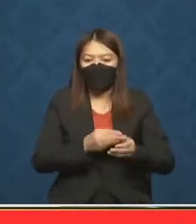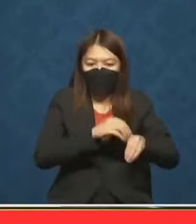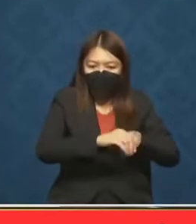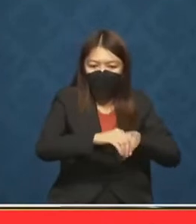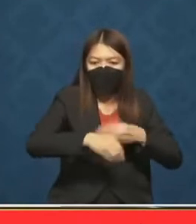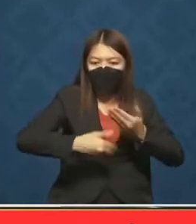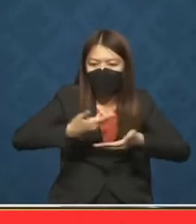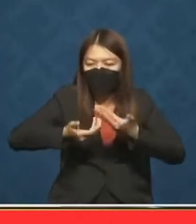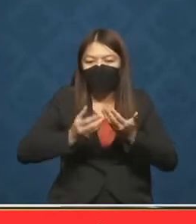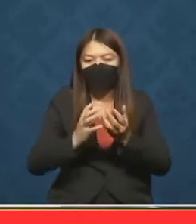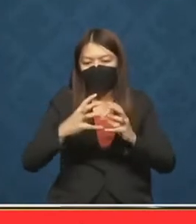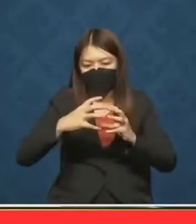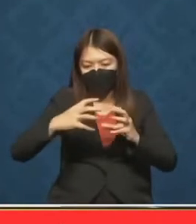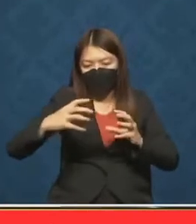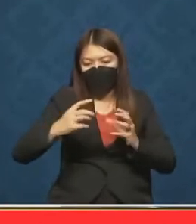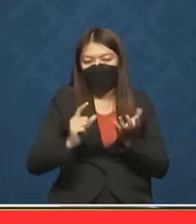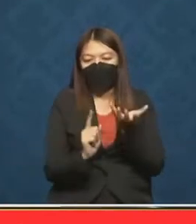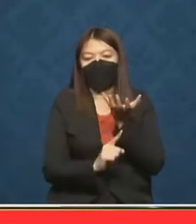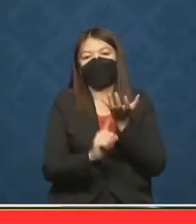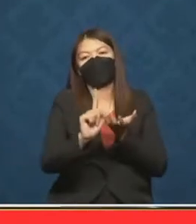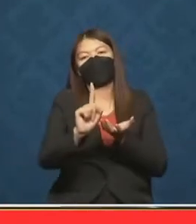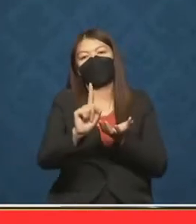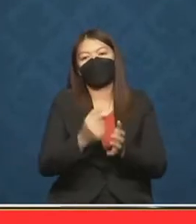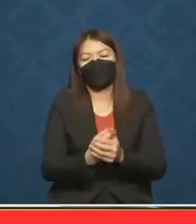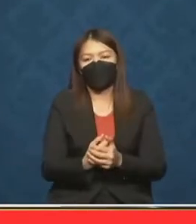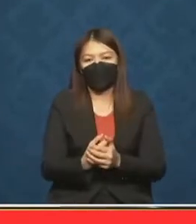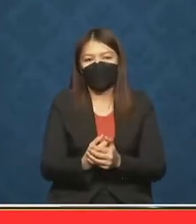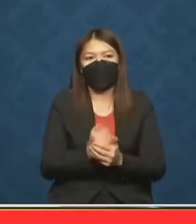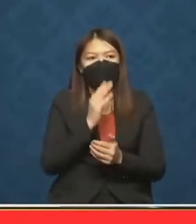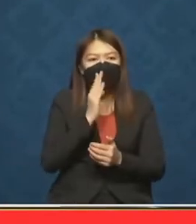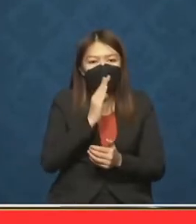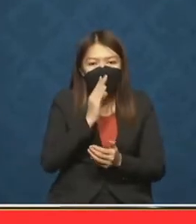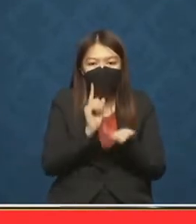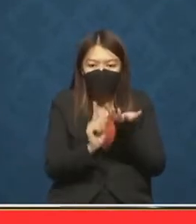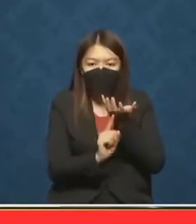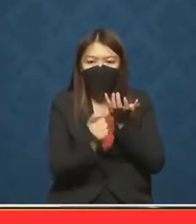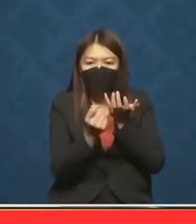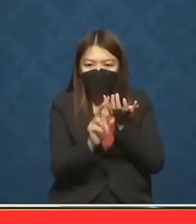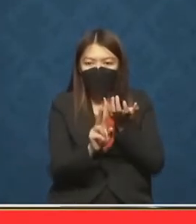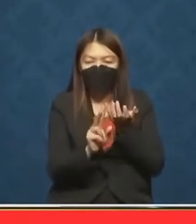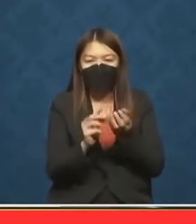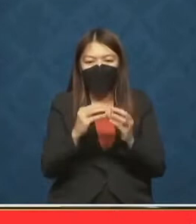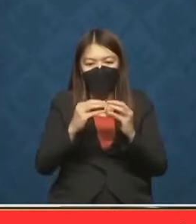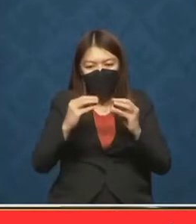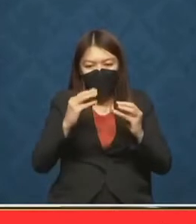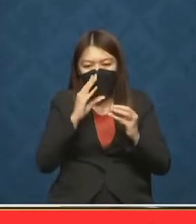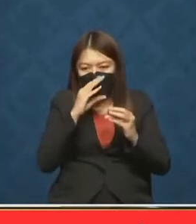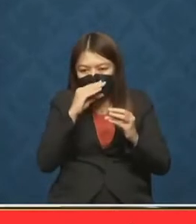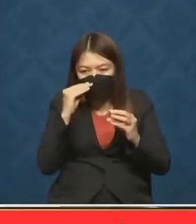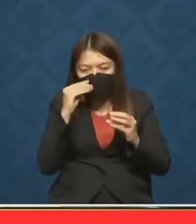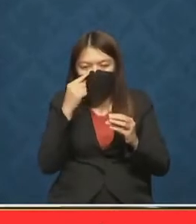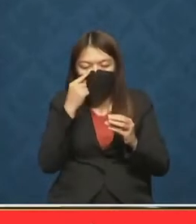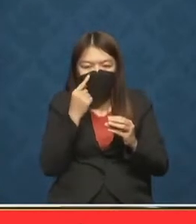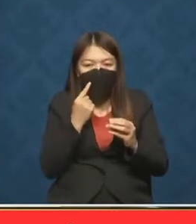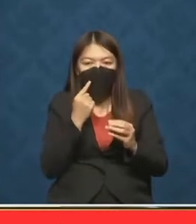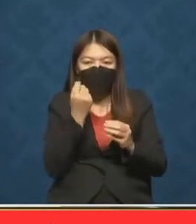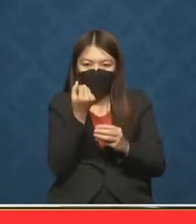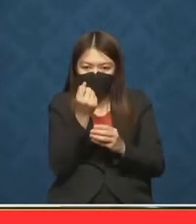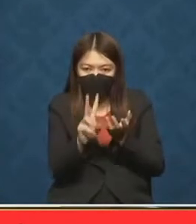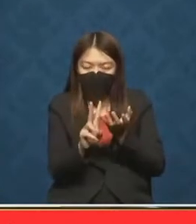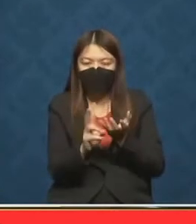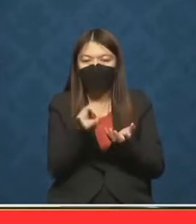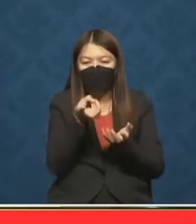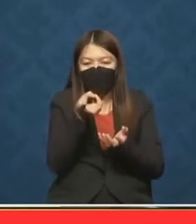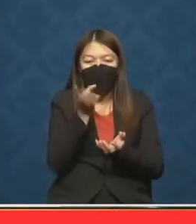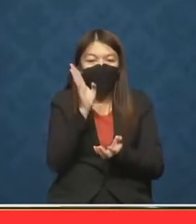้ผกัดขาวกิลละบาทครัพิกหัวเหือกิโลละ 12 บาทหอมแงสีเศร์กิโลละ 6 บาทเข้าเปลือกหอมลิก